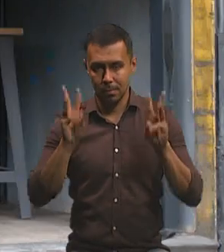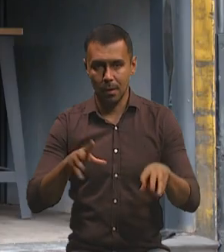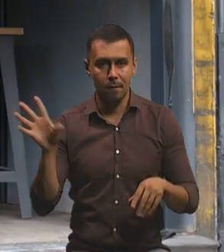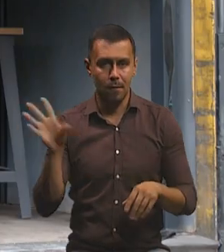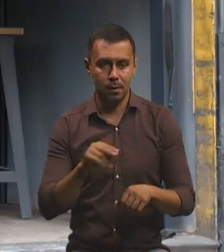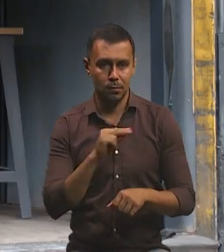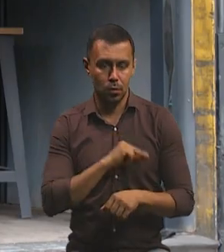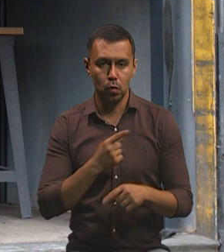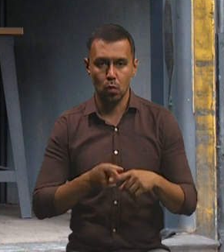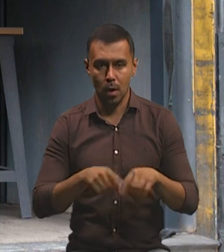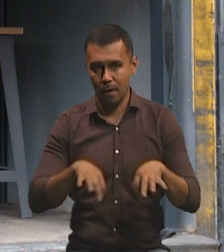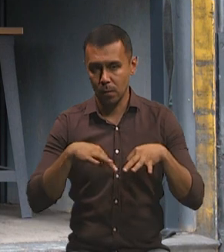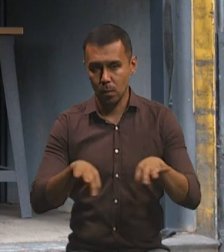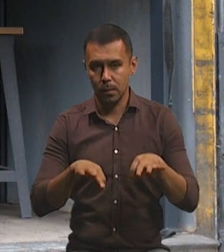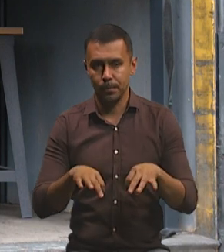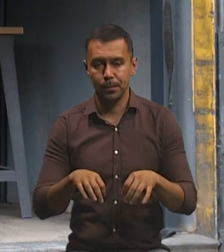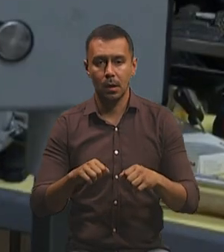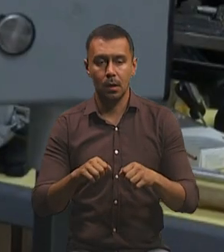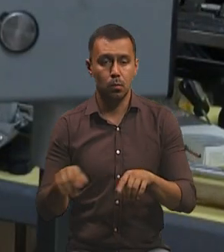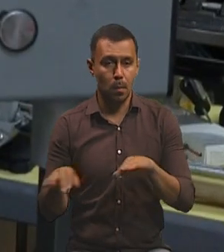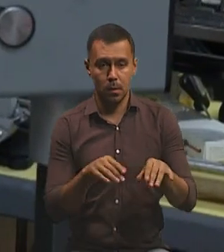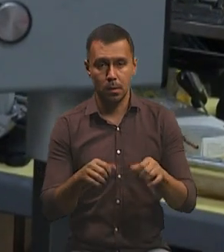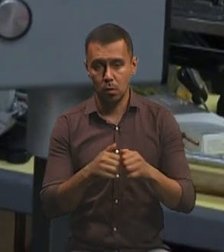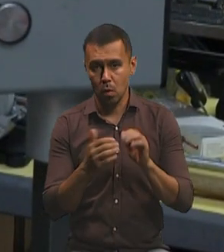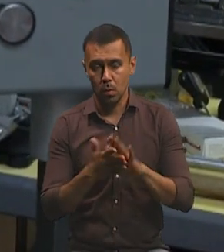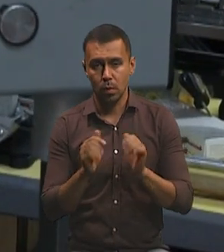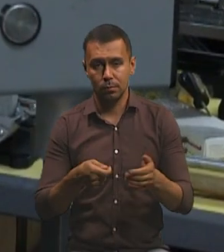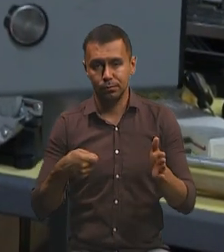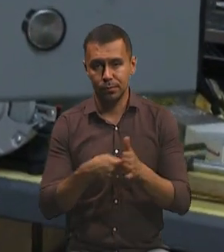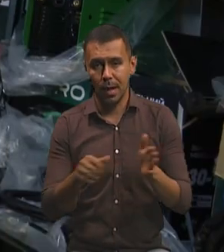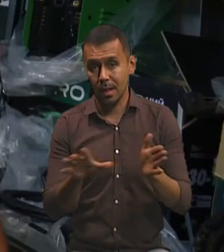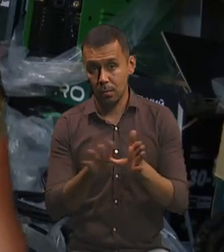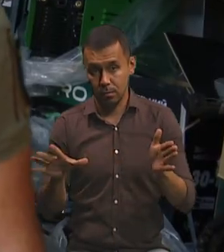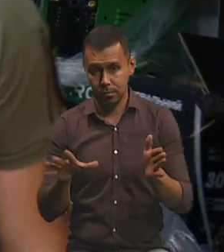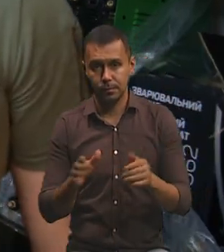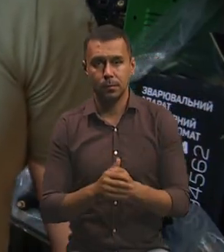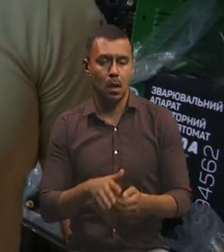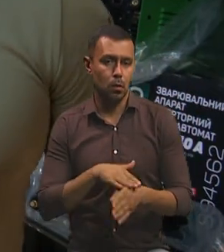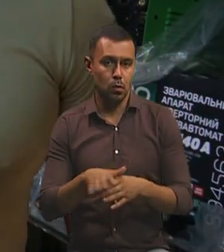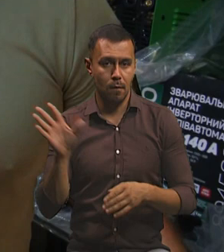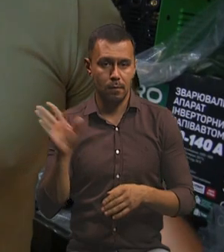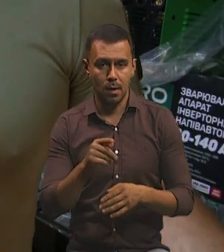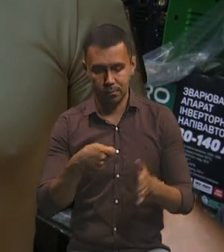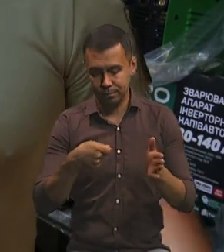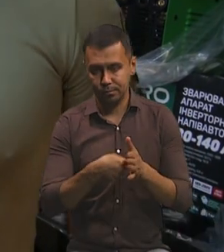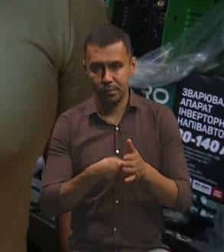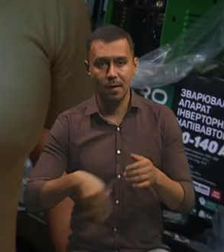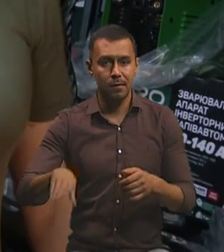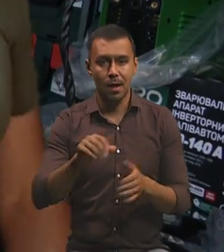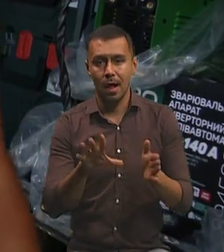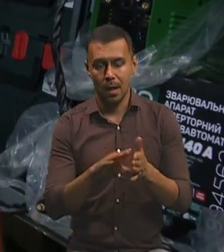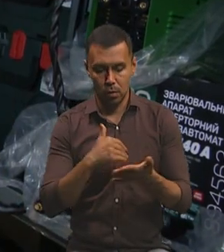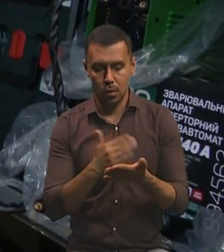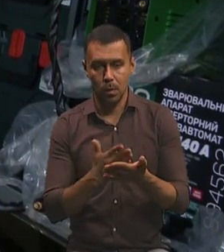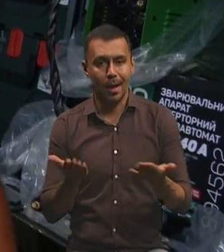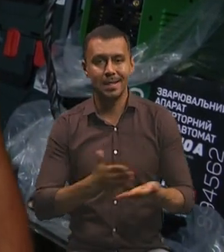весь функціонал цього автомобіля. Мобільний комплекс може живитися електроенергією і від мережі. Абсолютно все живлення всіх